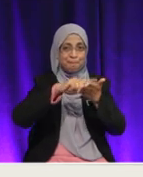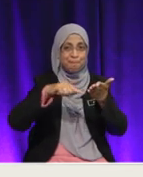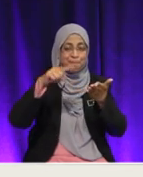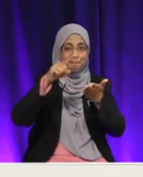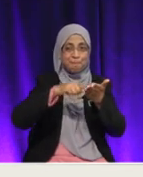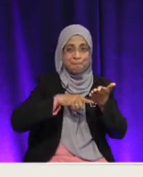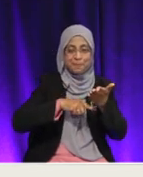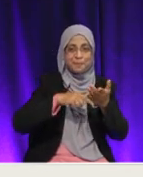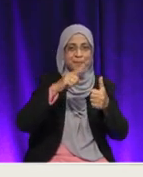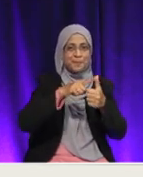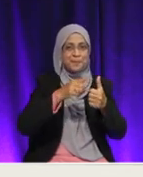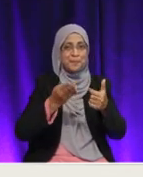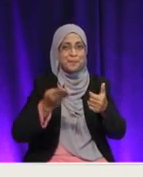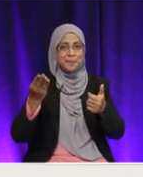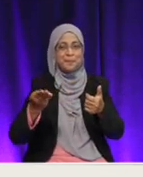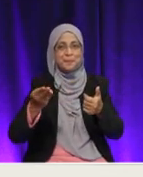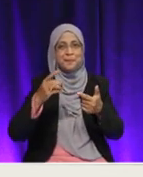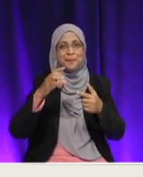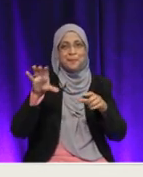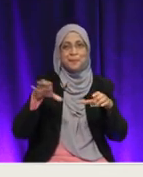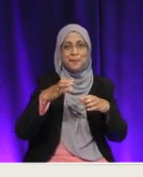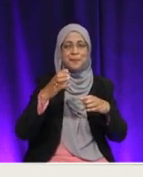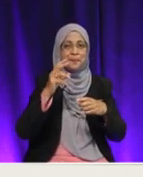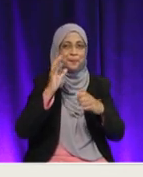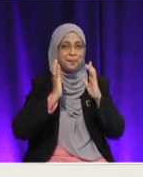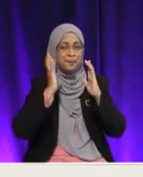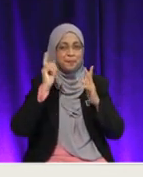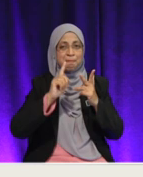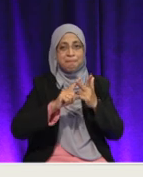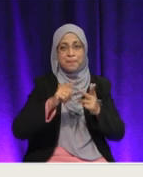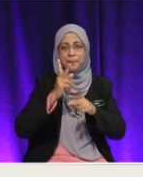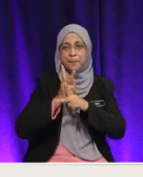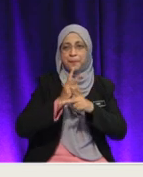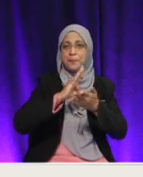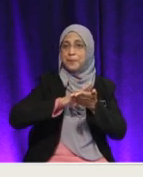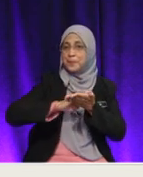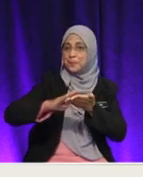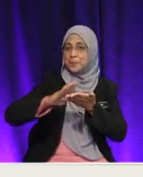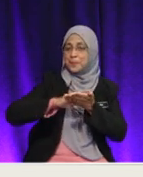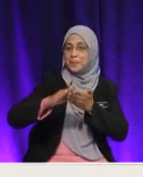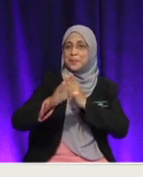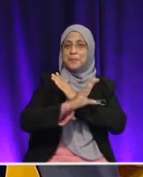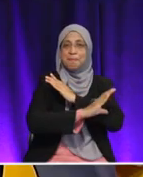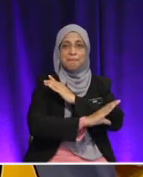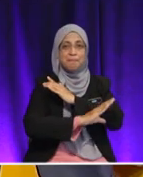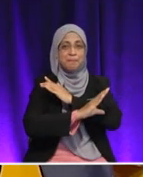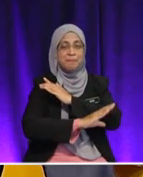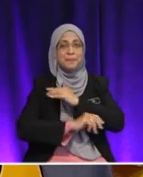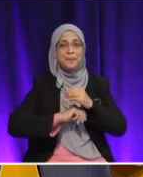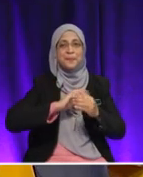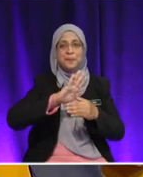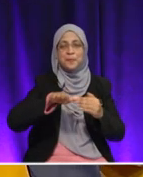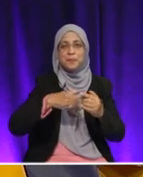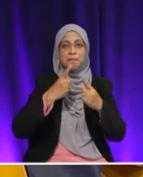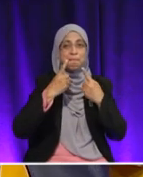membeli barang buatan Indonesia seterusnya menjaga kebersihan negara semua jawaban yang telah diberi oleh